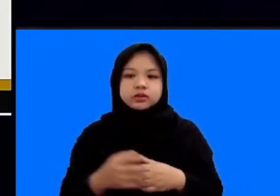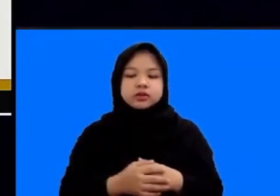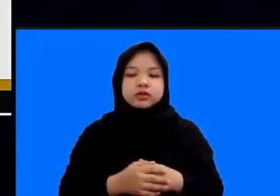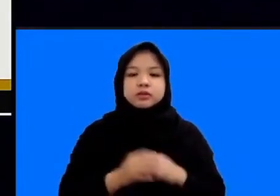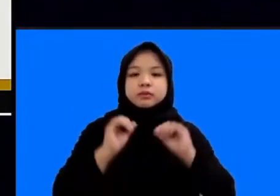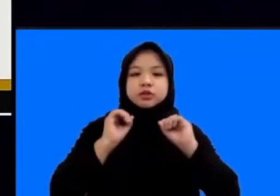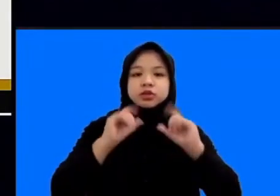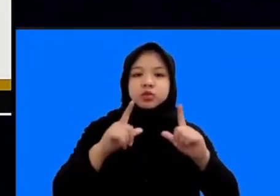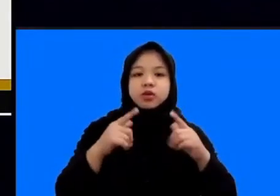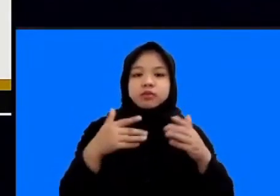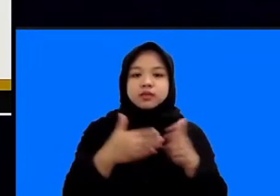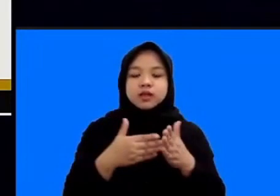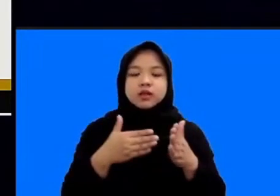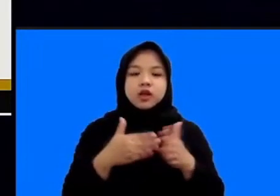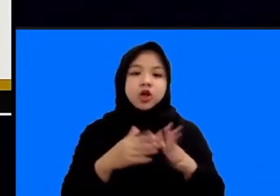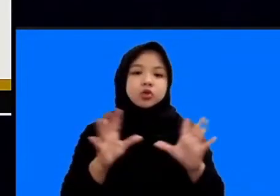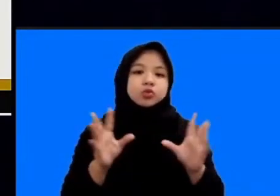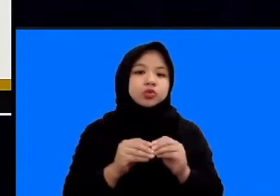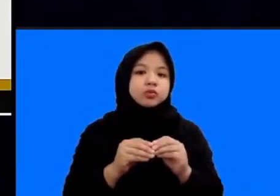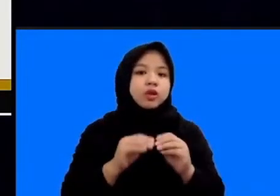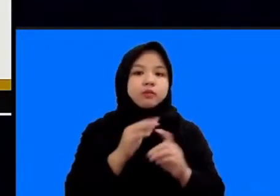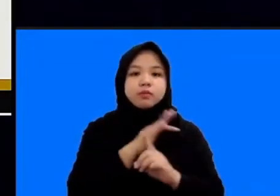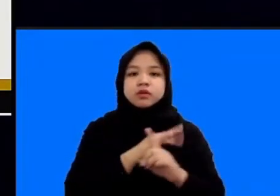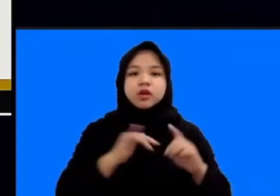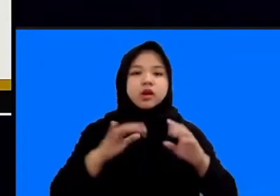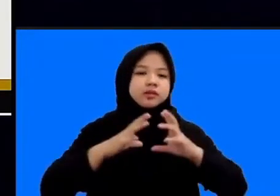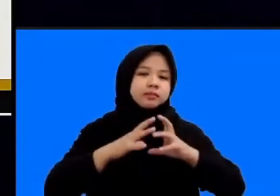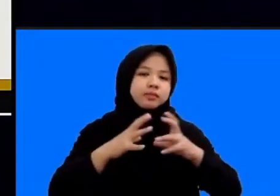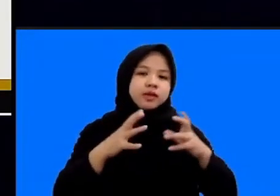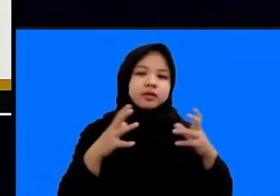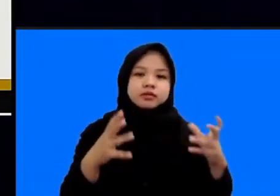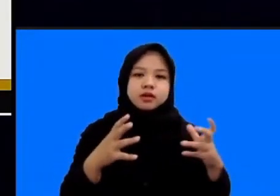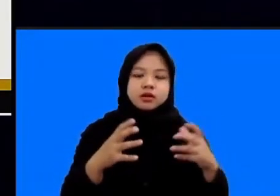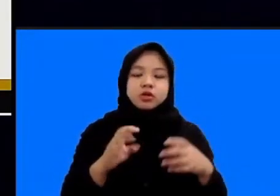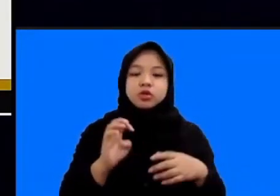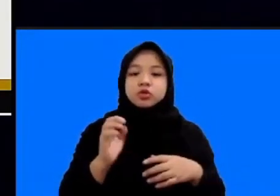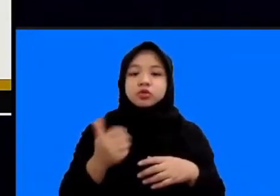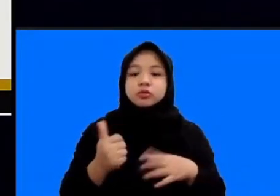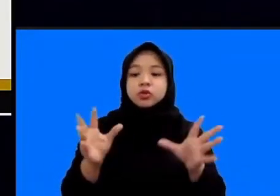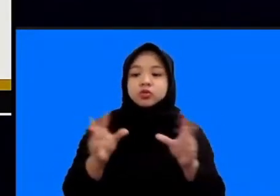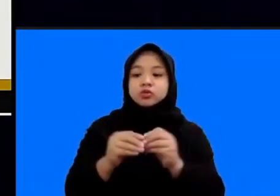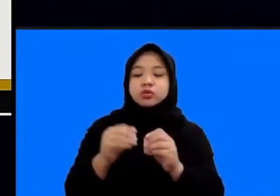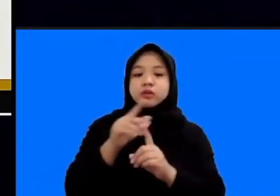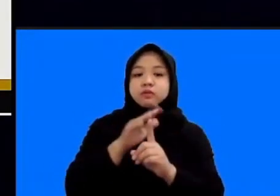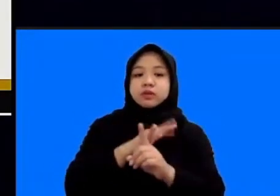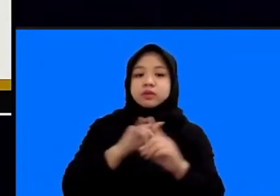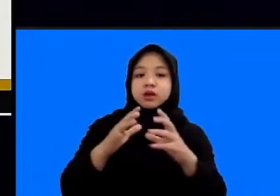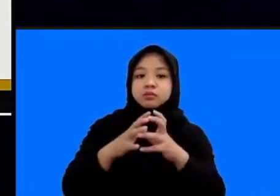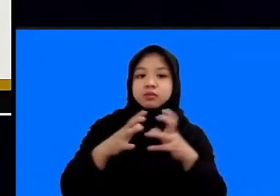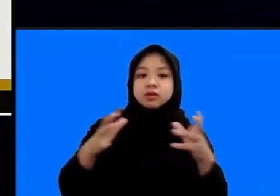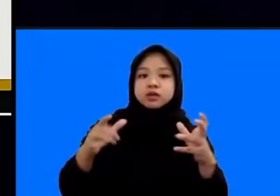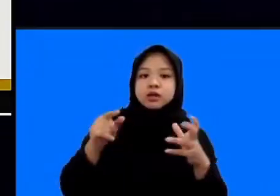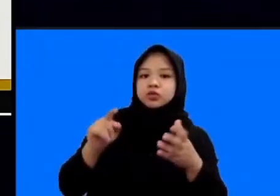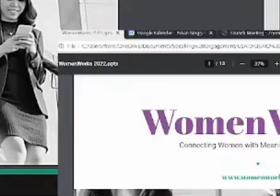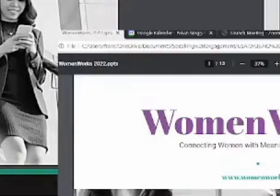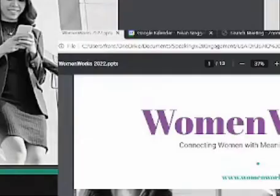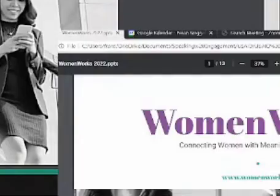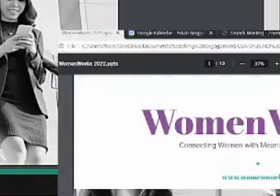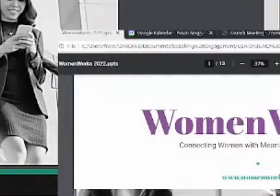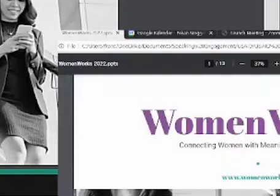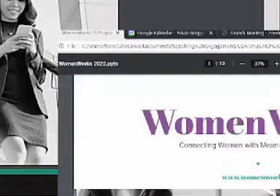bonus demografi ke depan agar bonus demografi ini menjadi sebuah peluang bukan sebuah ancaman